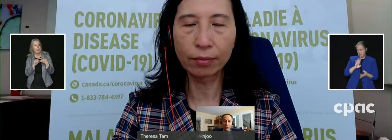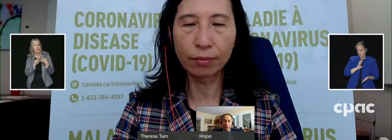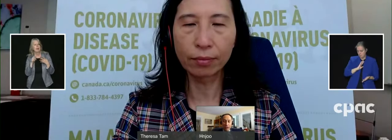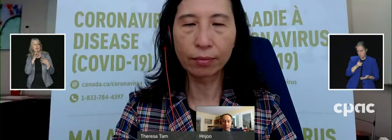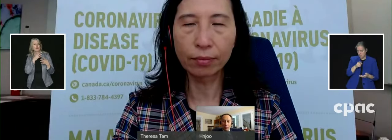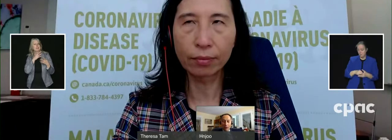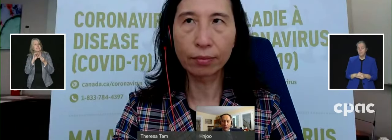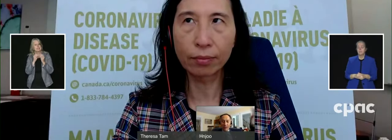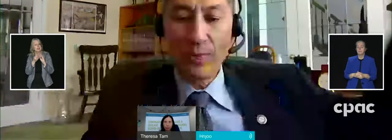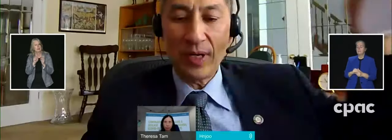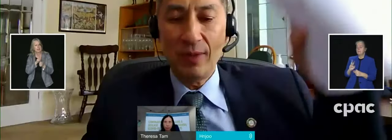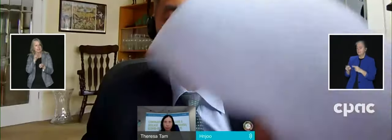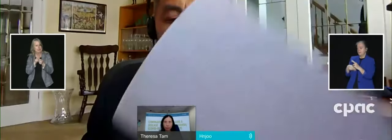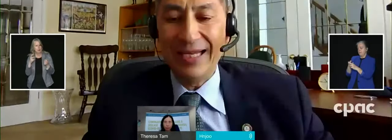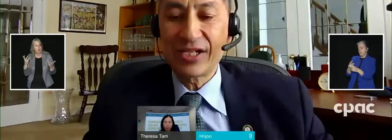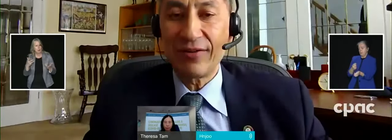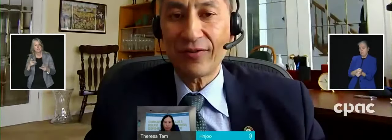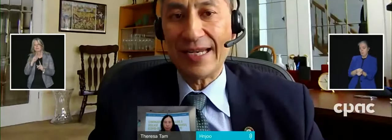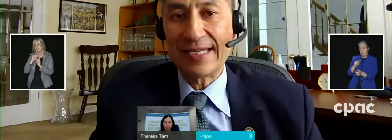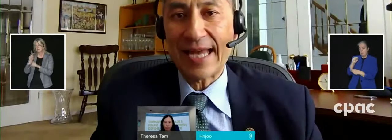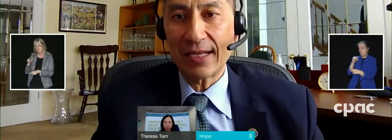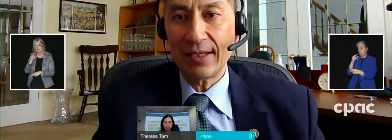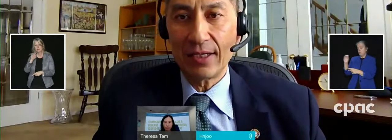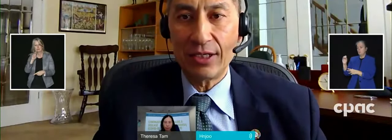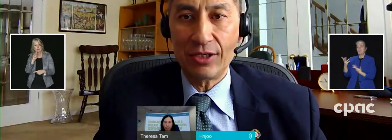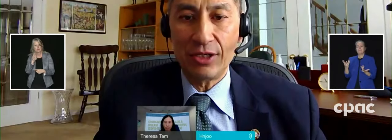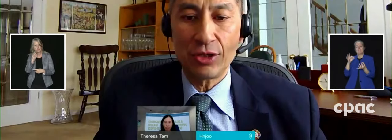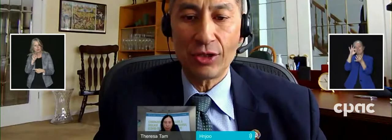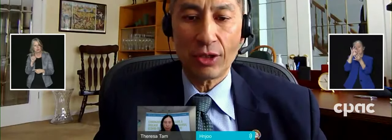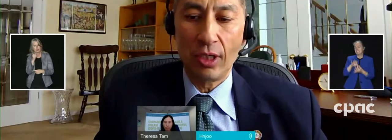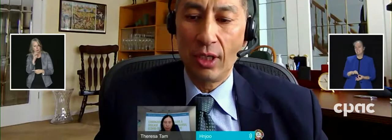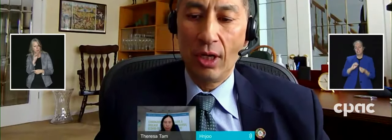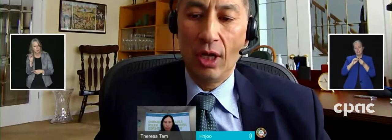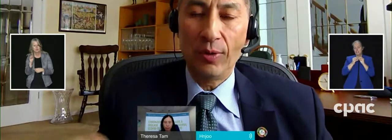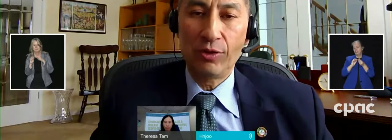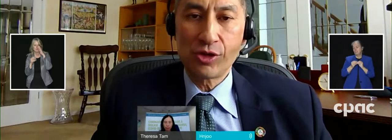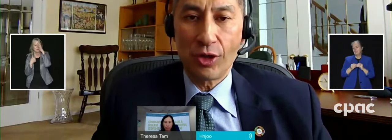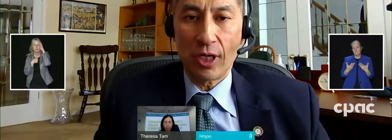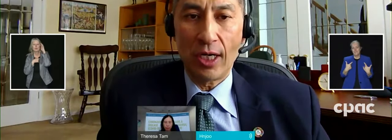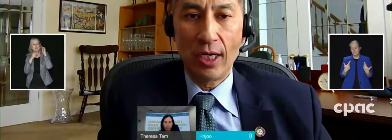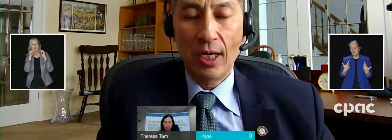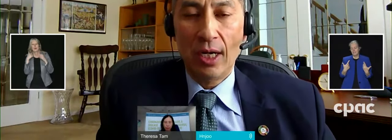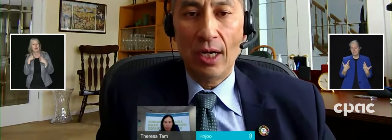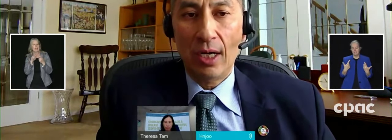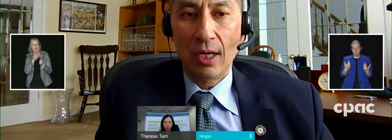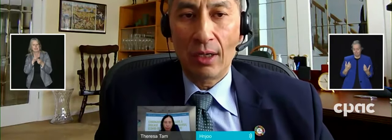C'est Dr. Njoo. Moi, je n'ai pas comme les chiffres exacts. C'est sûr, on peut toujours